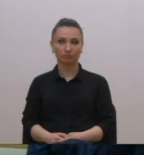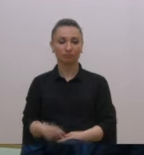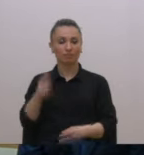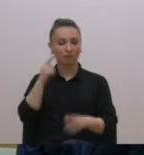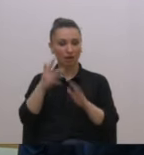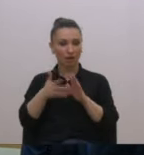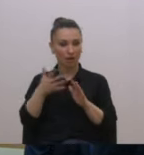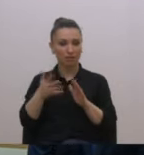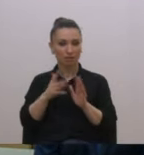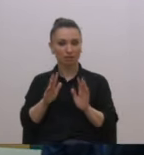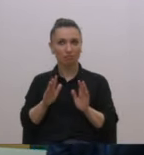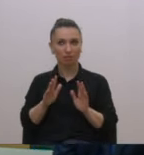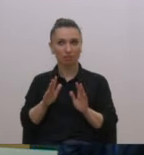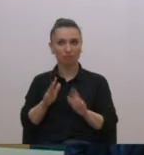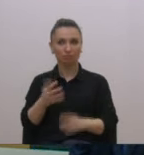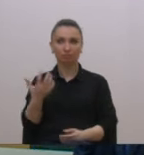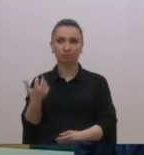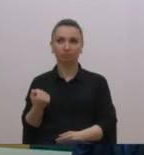გასაგებია,